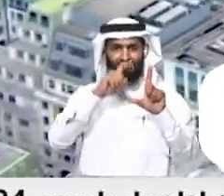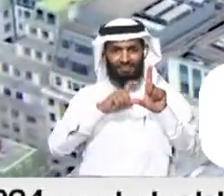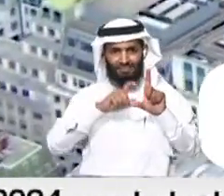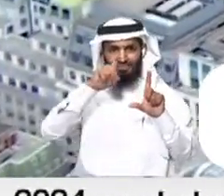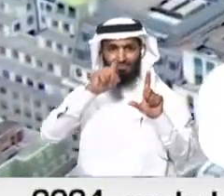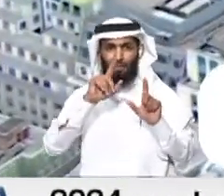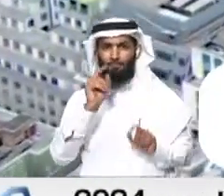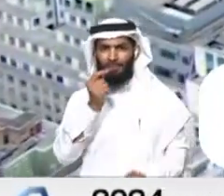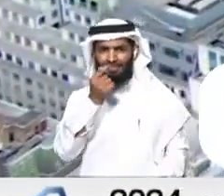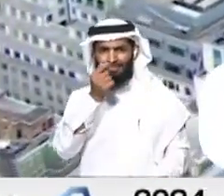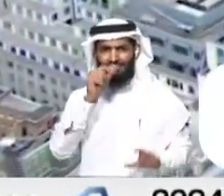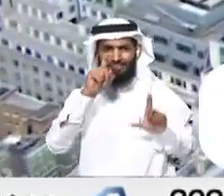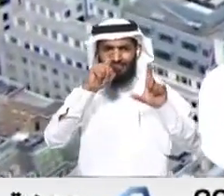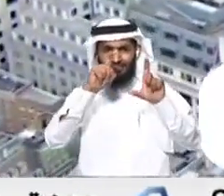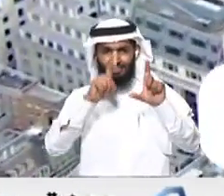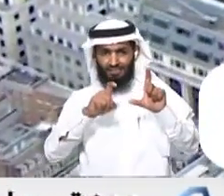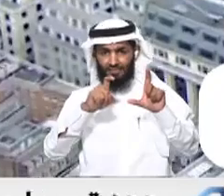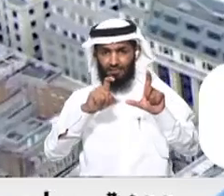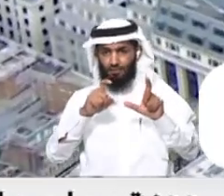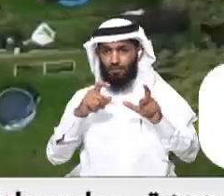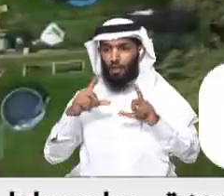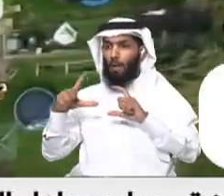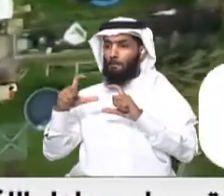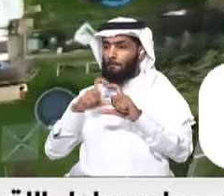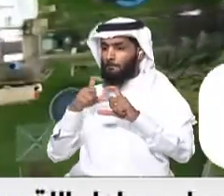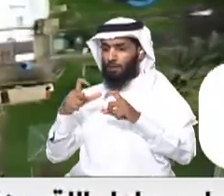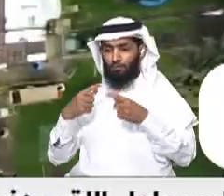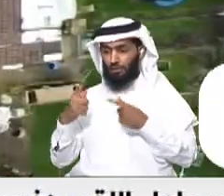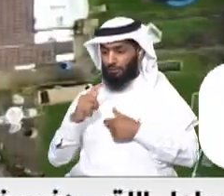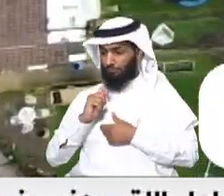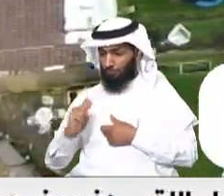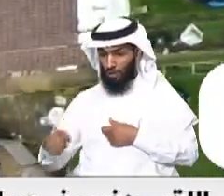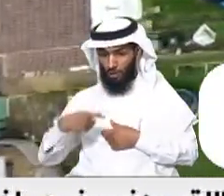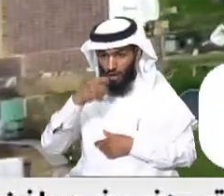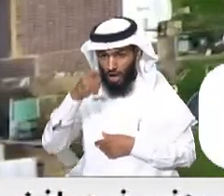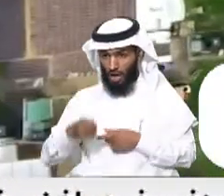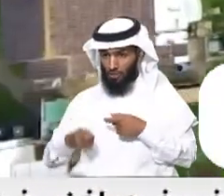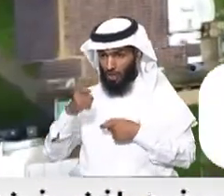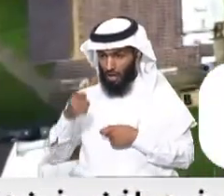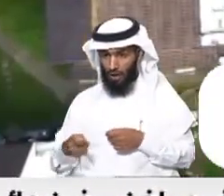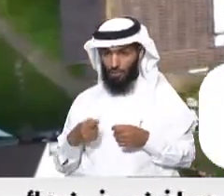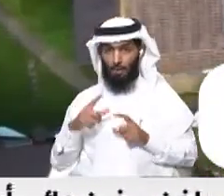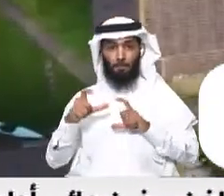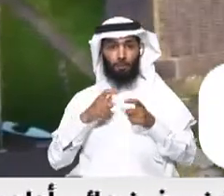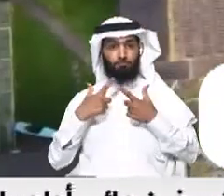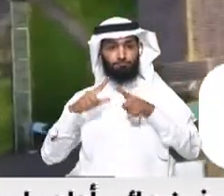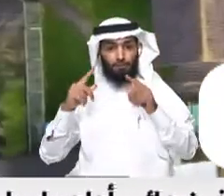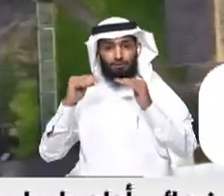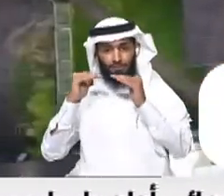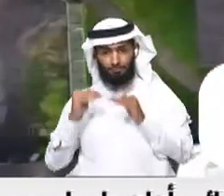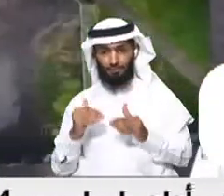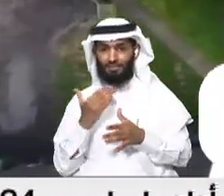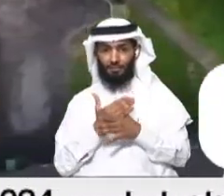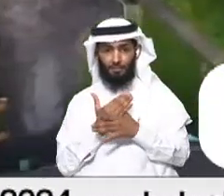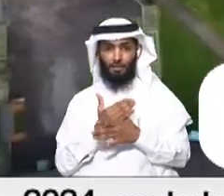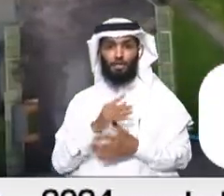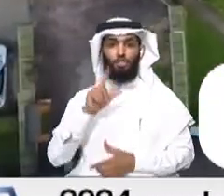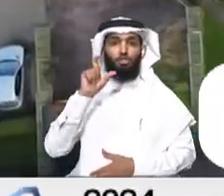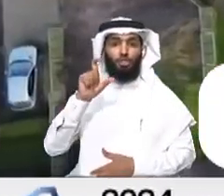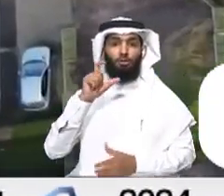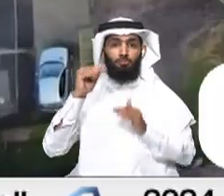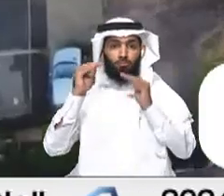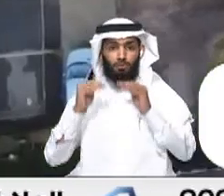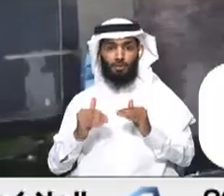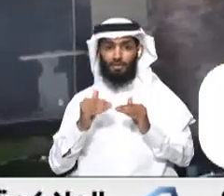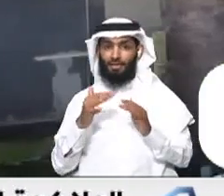أعلنت عدد من البنوك تخفيض نسبة الاقتراض للقروض العقارية، مما يعني تقليل الأقساط الشهرية لأكثر من